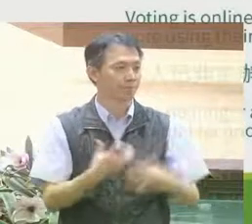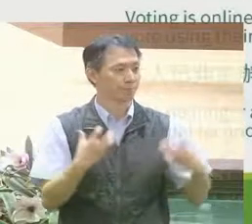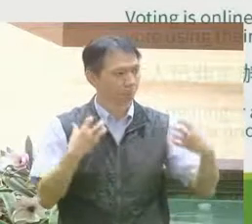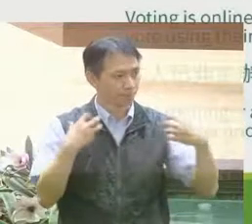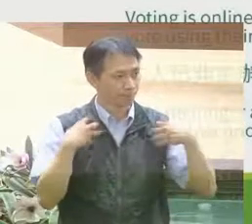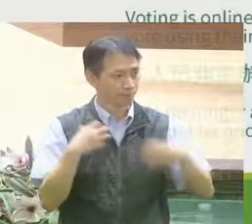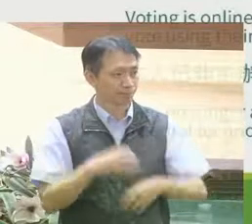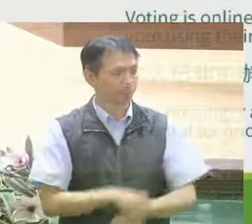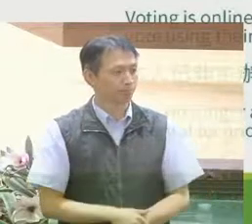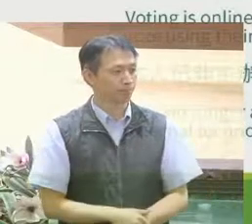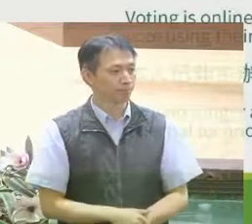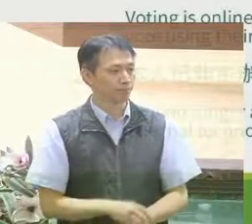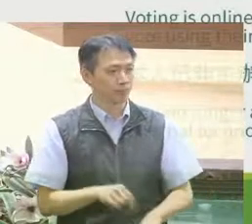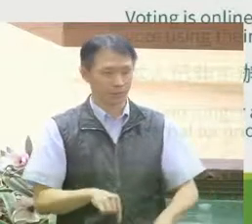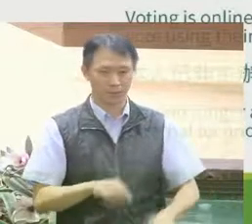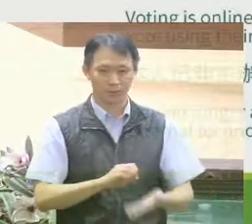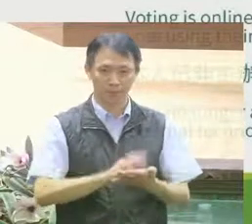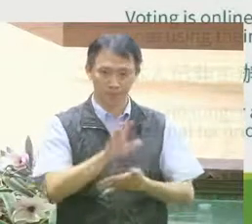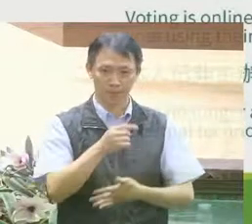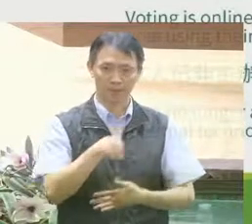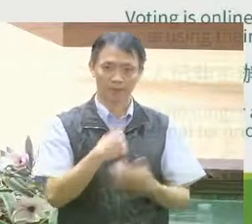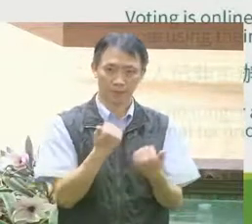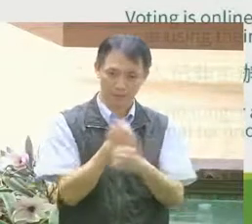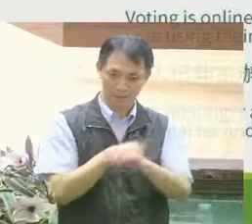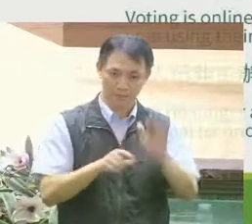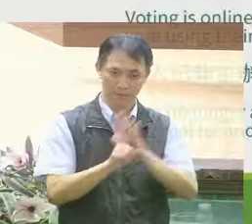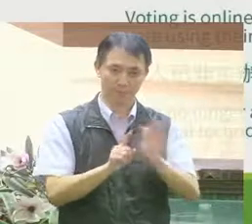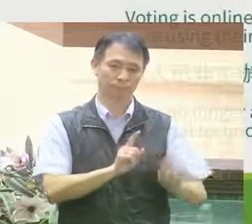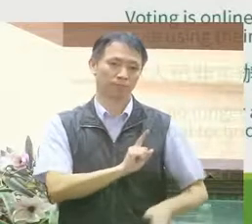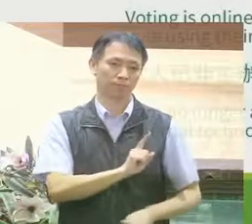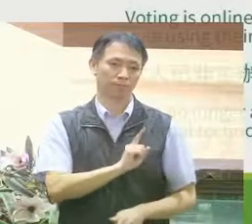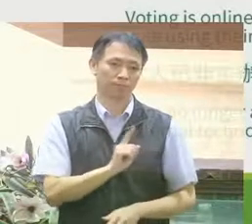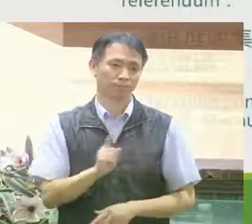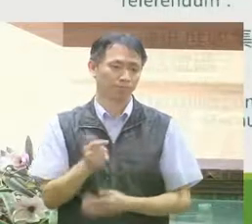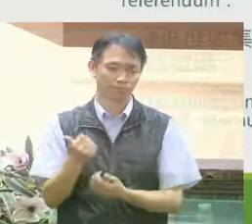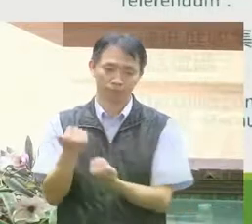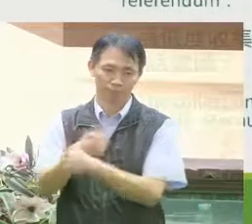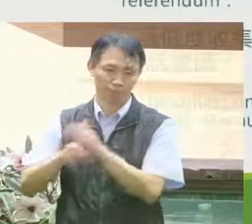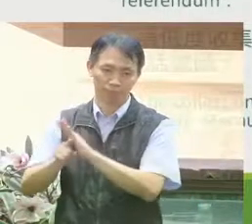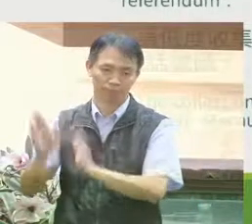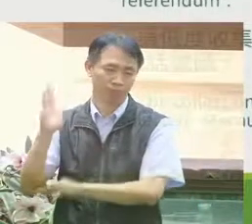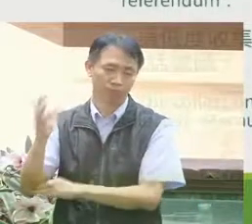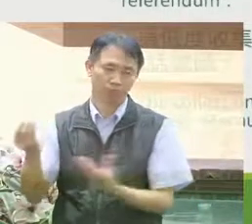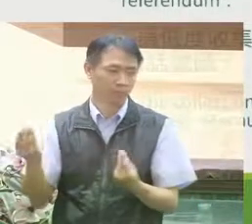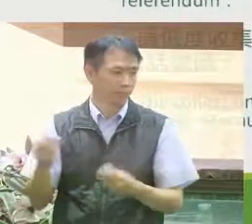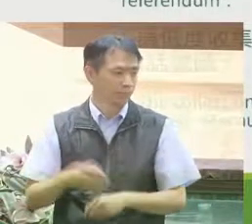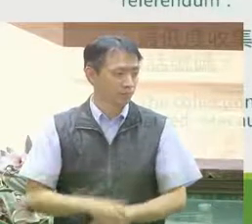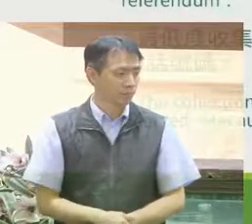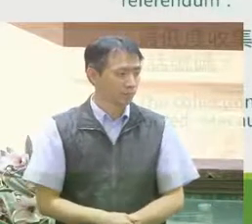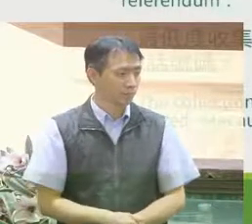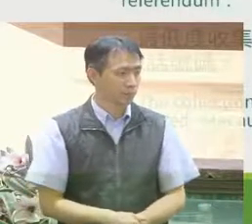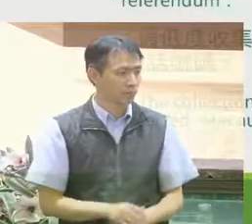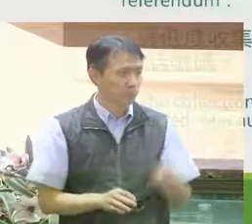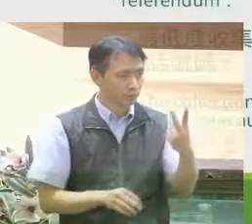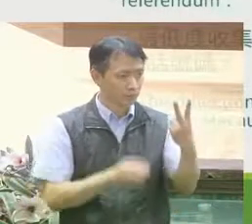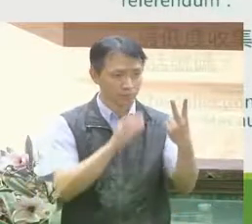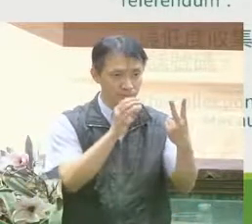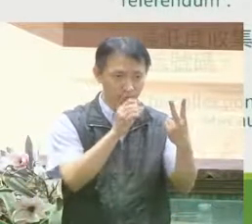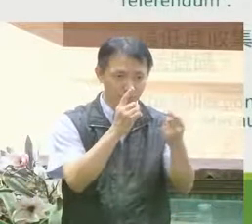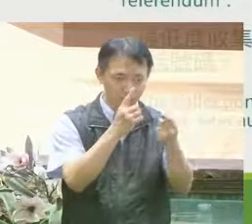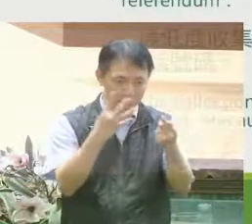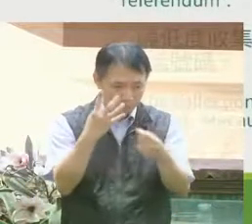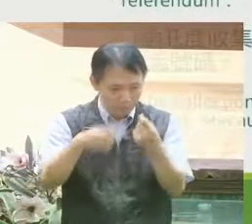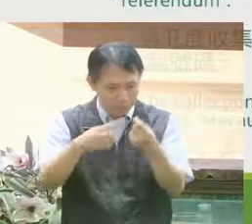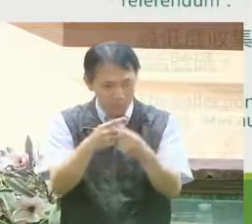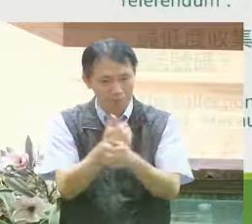次报告也只代表我本人，不代表发起组织。吸收了2014年的经验，大